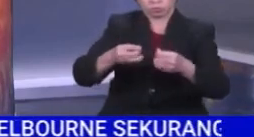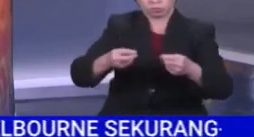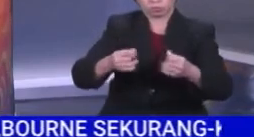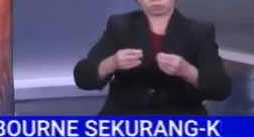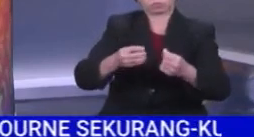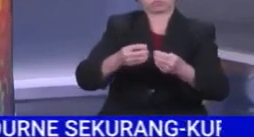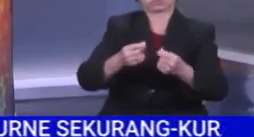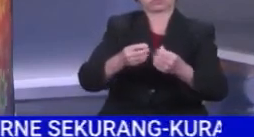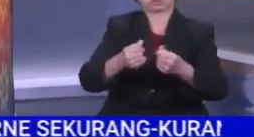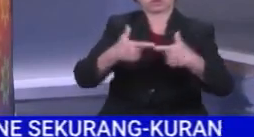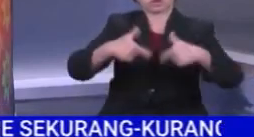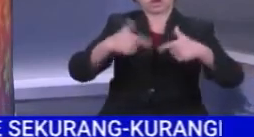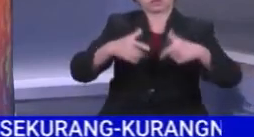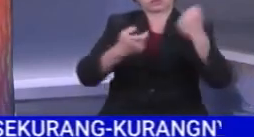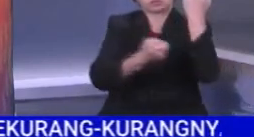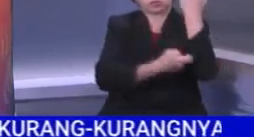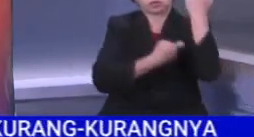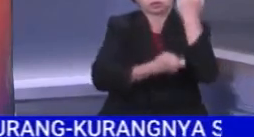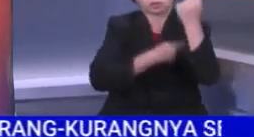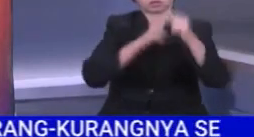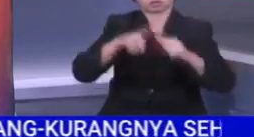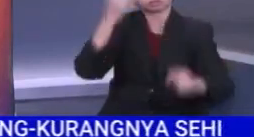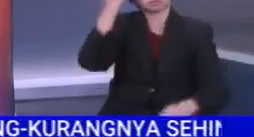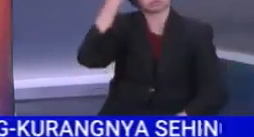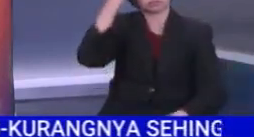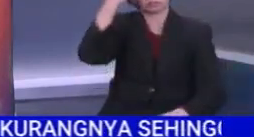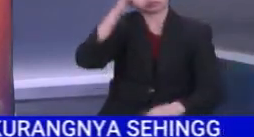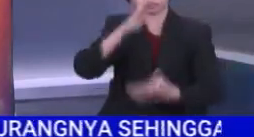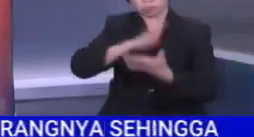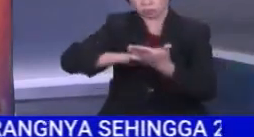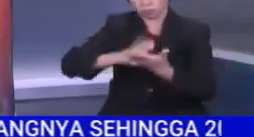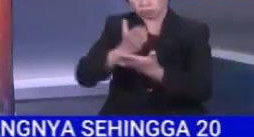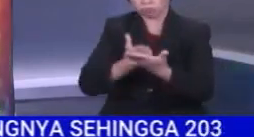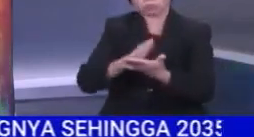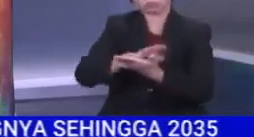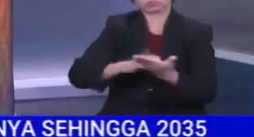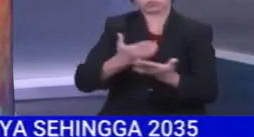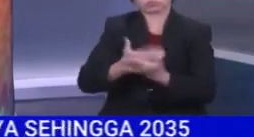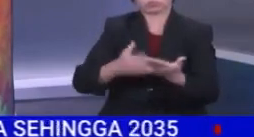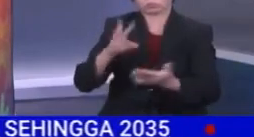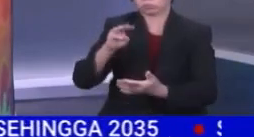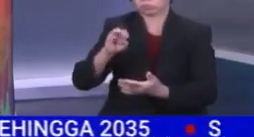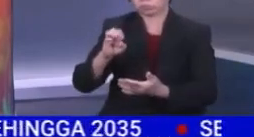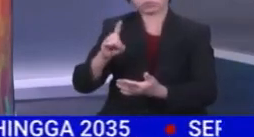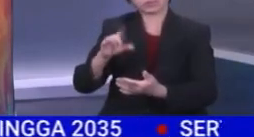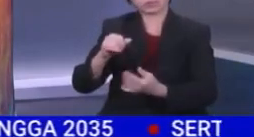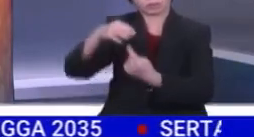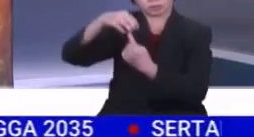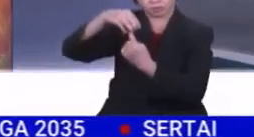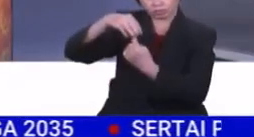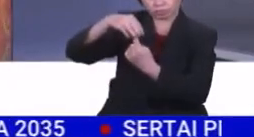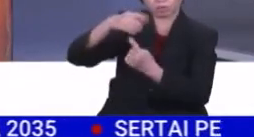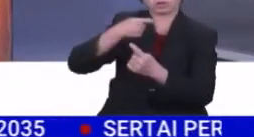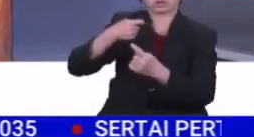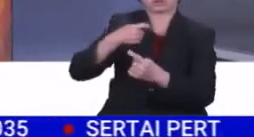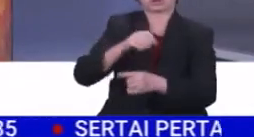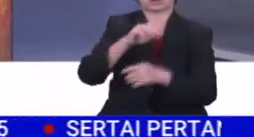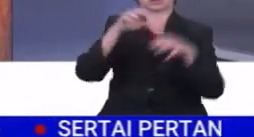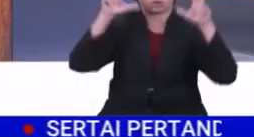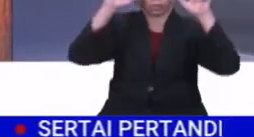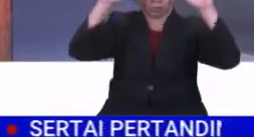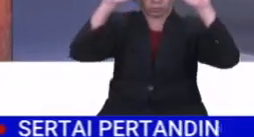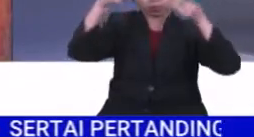yuk kita namun inovasi penggunaan Sisa dana sebagai penghasilan meja cendawan Hwan dari bentuk